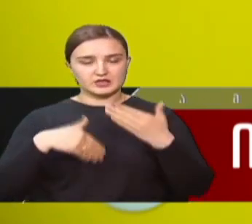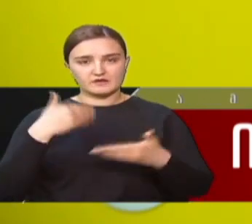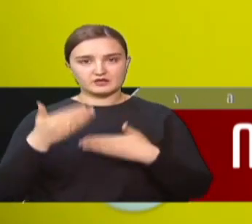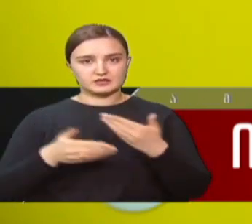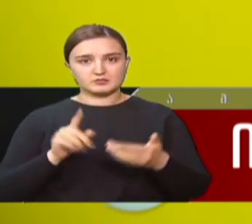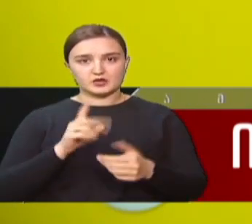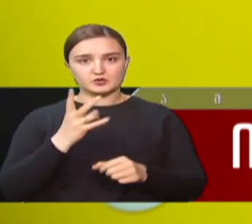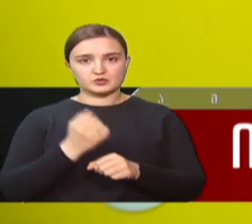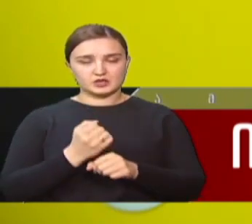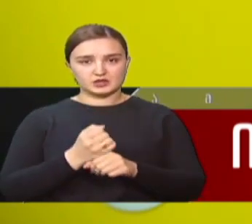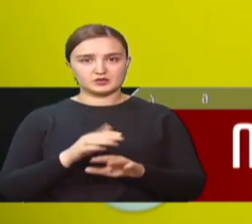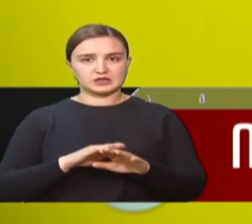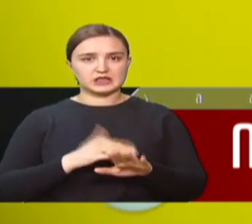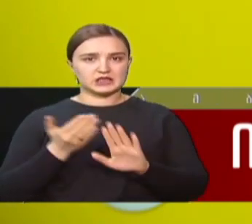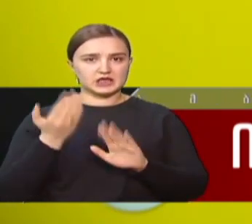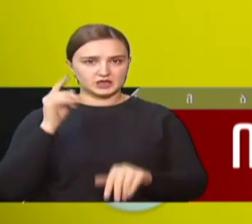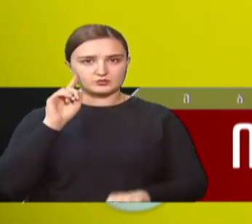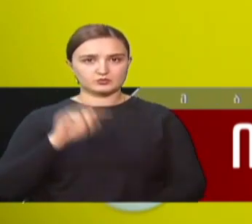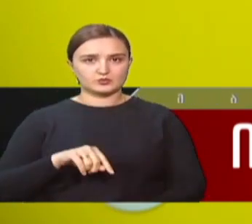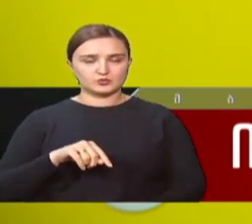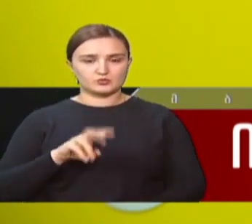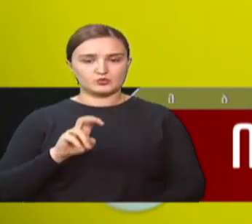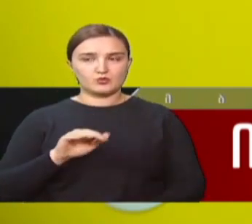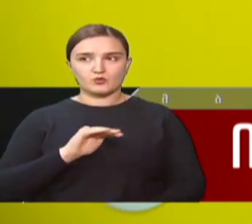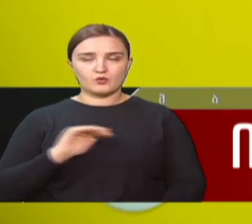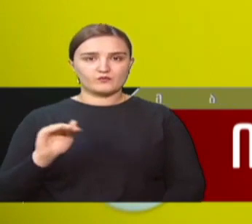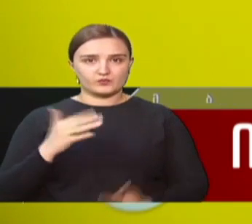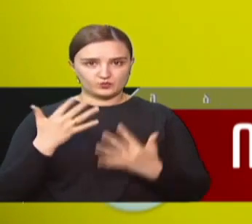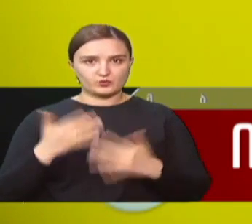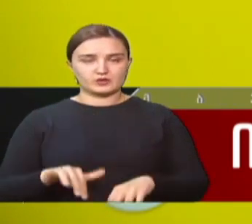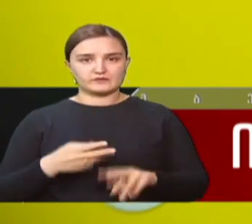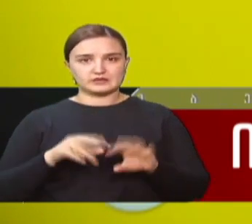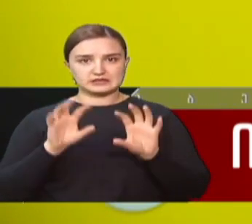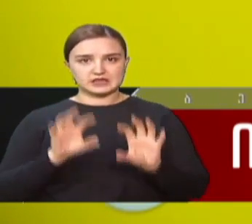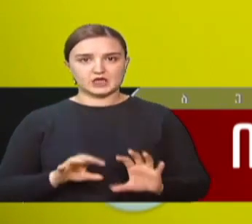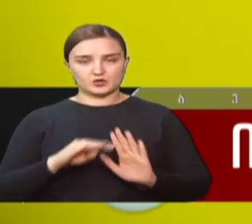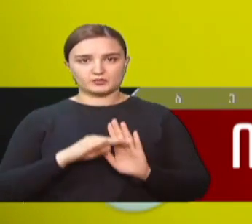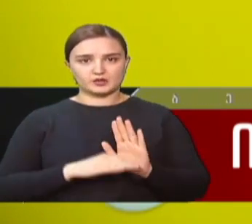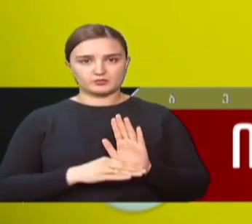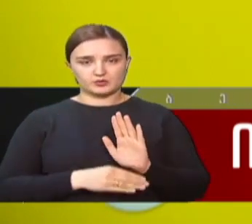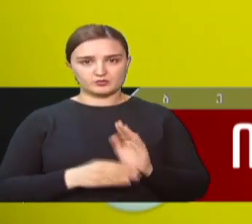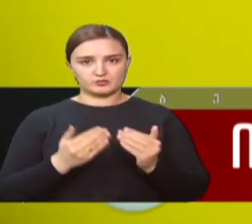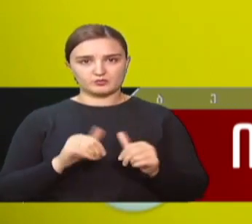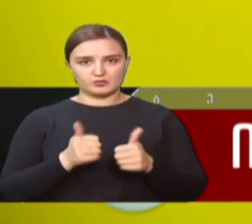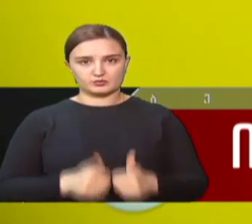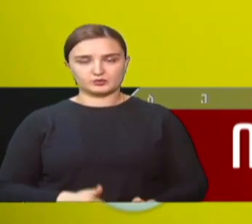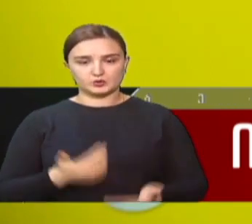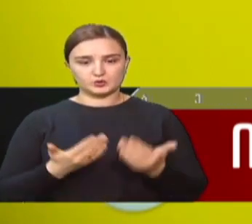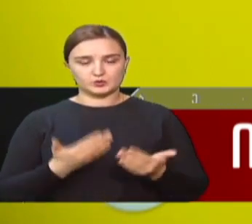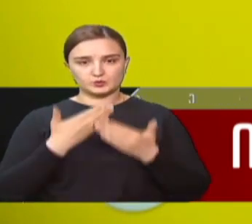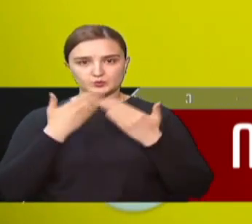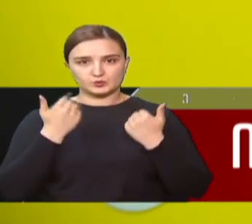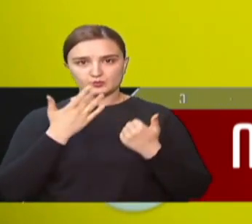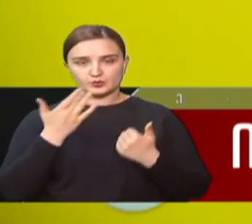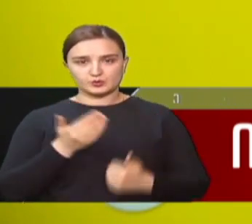გაკეთდეს, დიდი ხანია ცნობილია და არა მხოლოდ ცნობილია, ფორმალური სახე აქვს მიცემული საკანონმდებლო ინიციატივების სახით. თუ არ არის